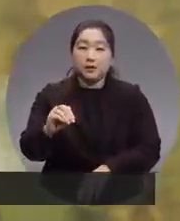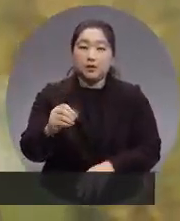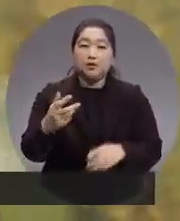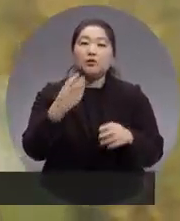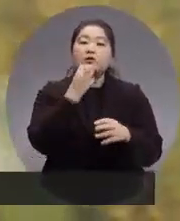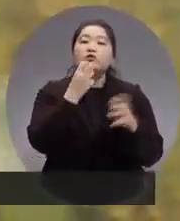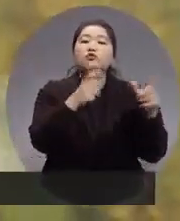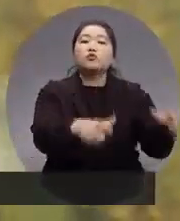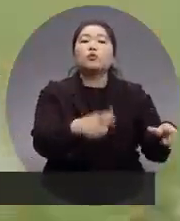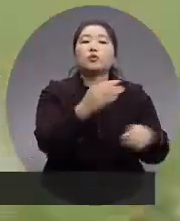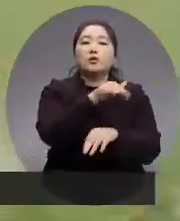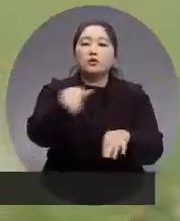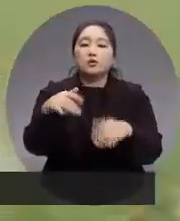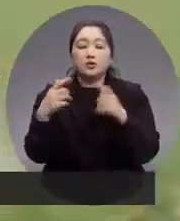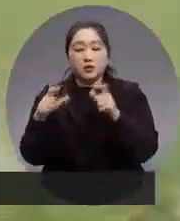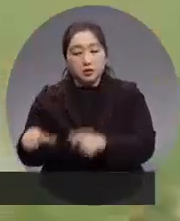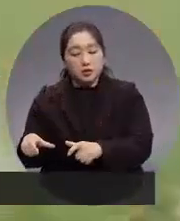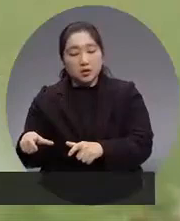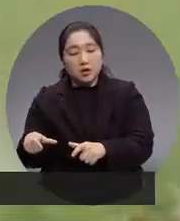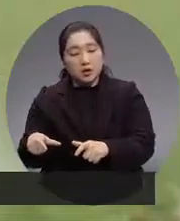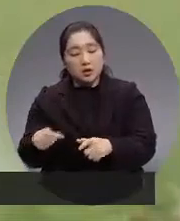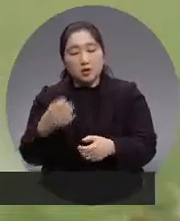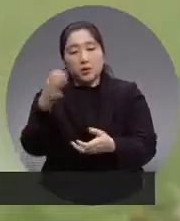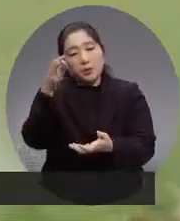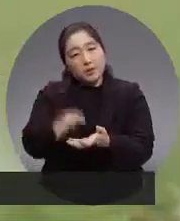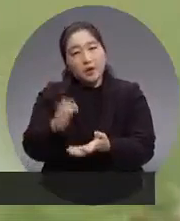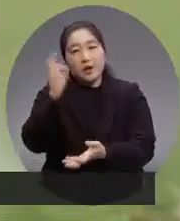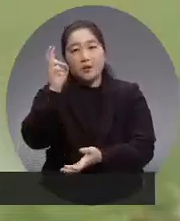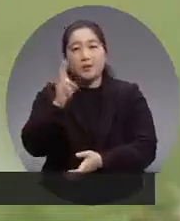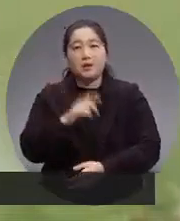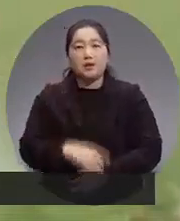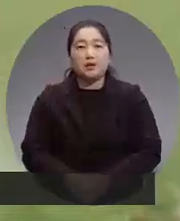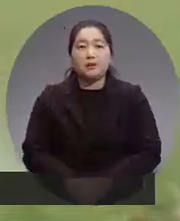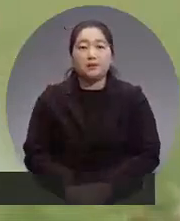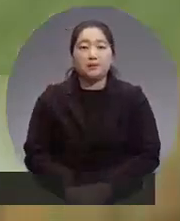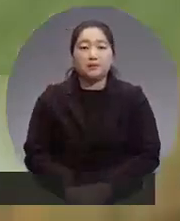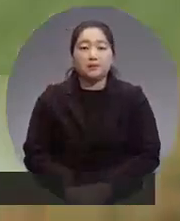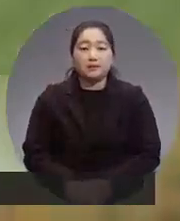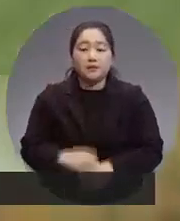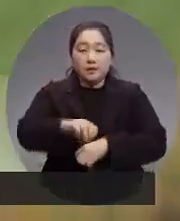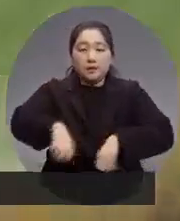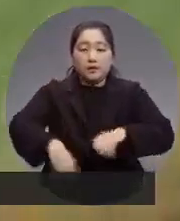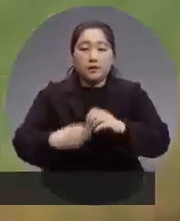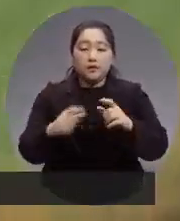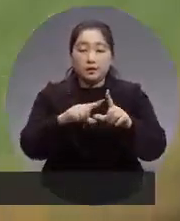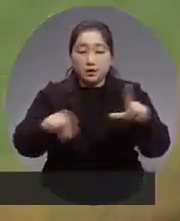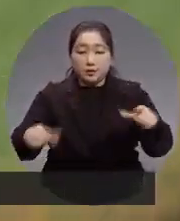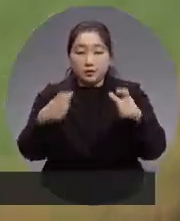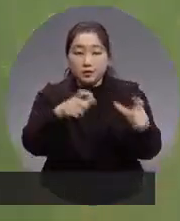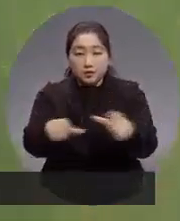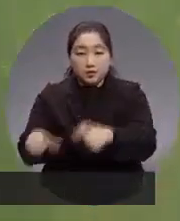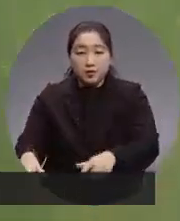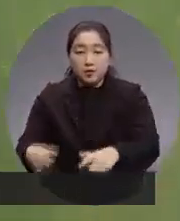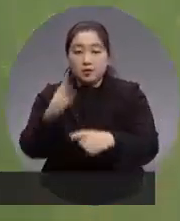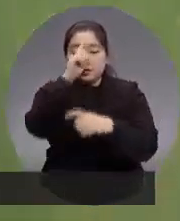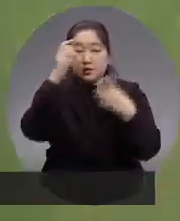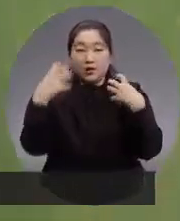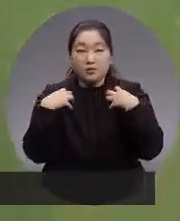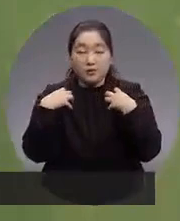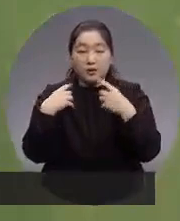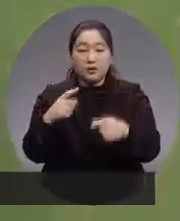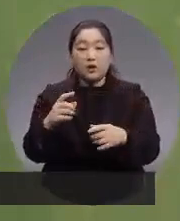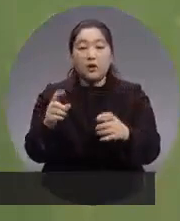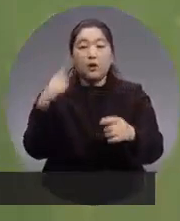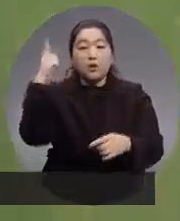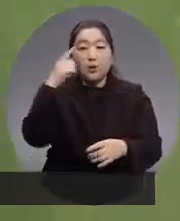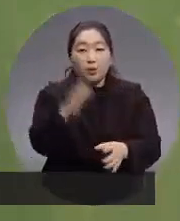기준. 지역의 효과가 적을 것이라는 예상이 나옵니다. 오히려 일부 지역에선 정부 가이드만큼 요금이